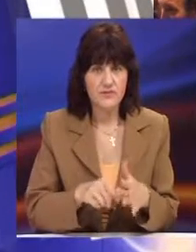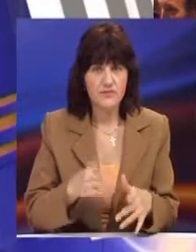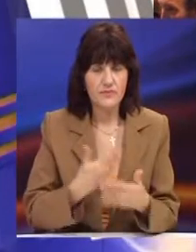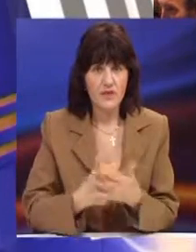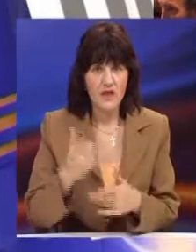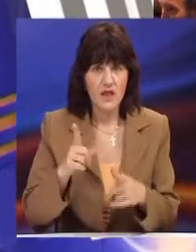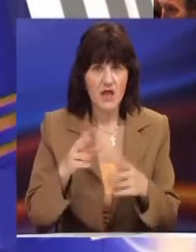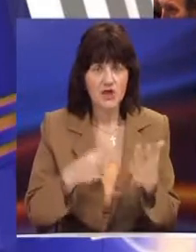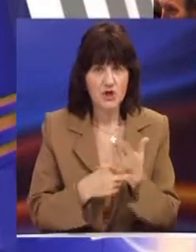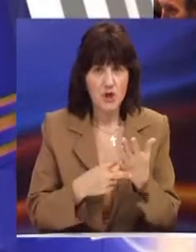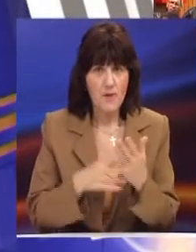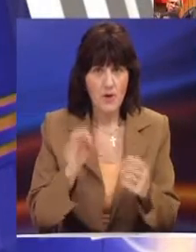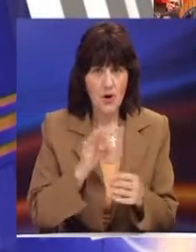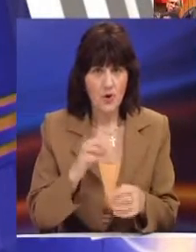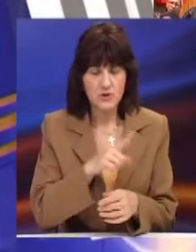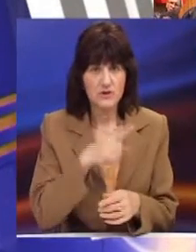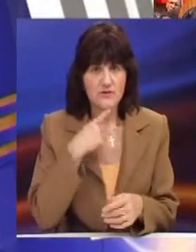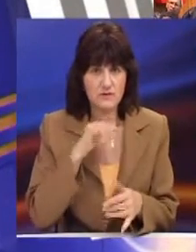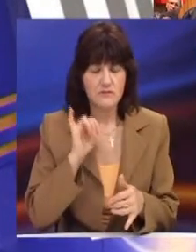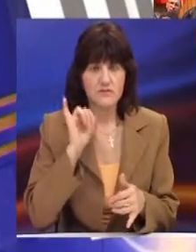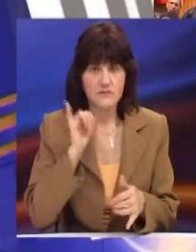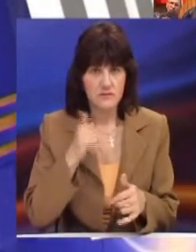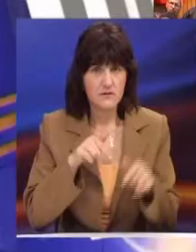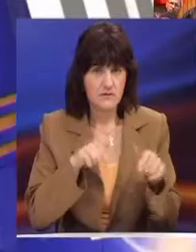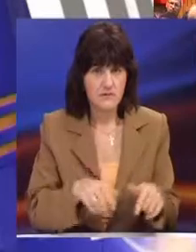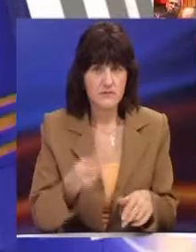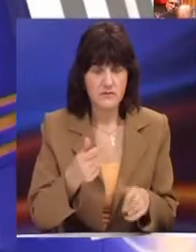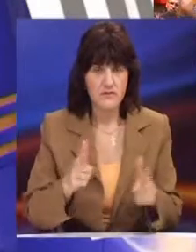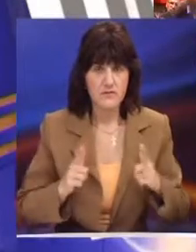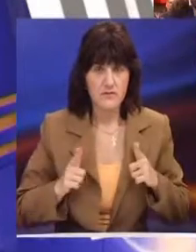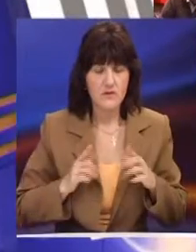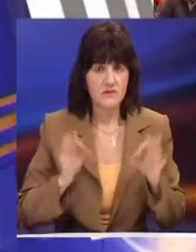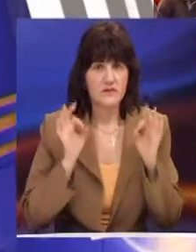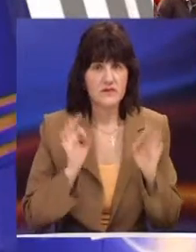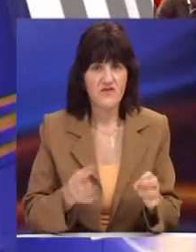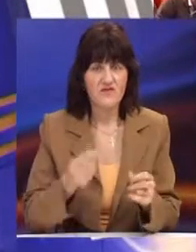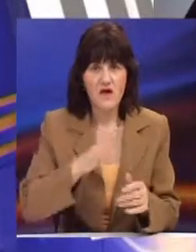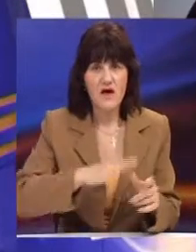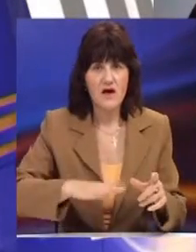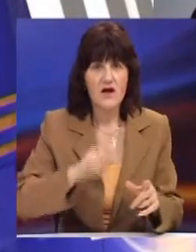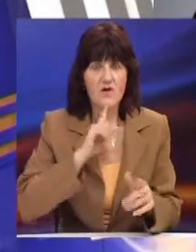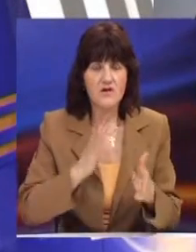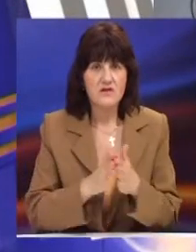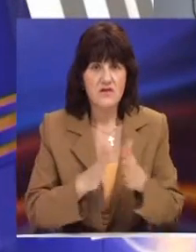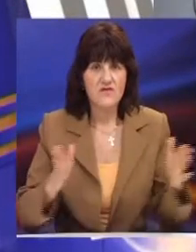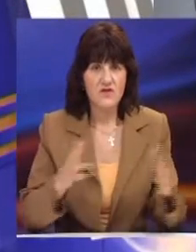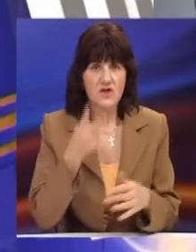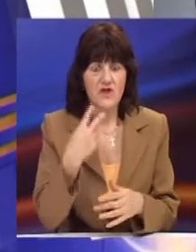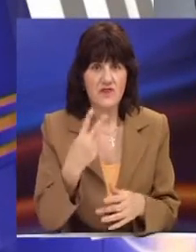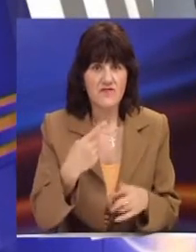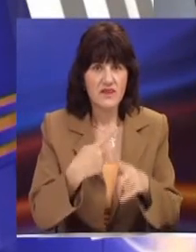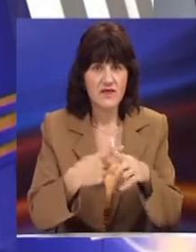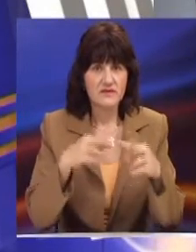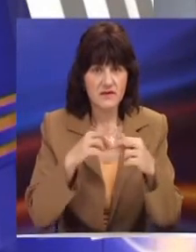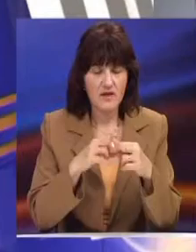za poljoprivredu Šimon Ostrogonac izjavio je da se postizanje takvih cena može očekivati kod svake parcele čija je površina veća od 20